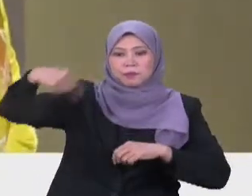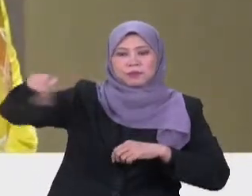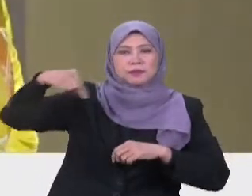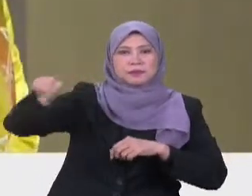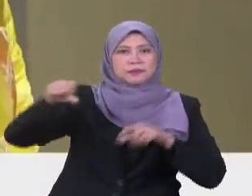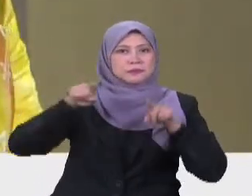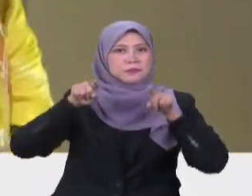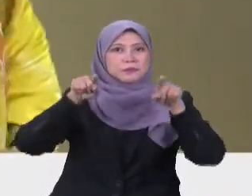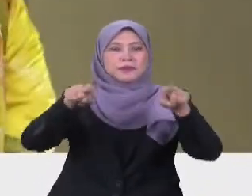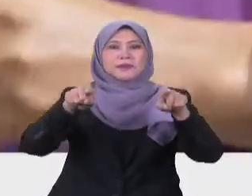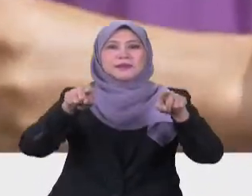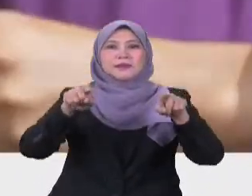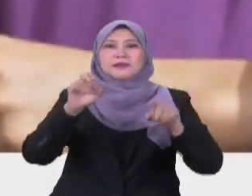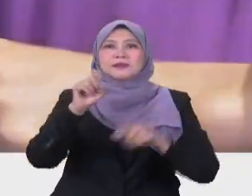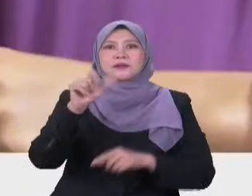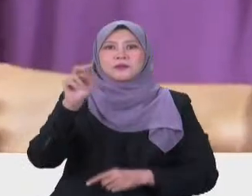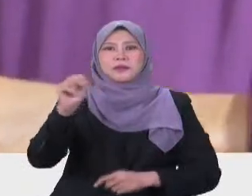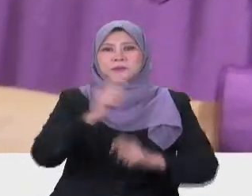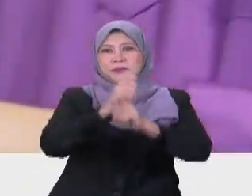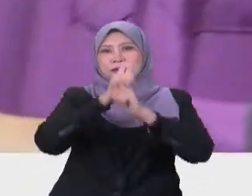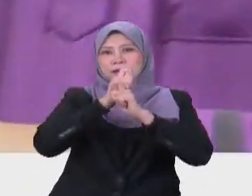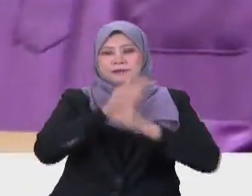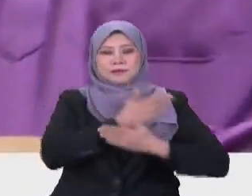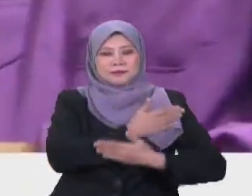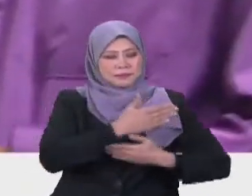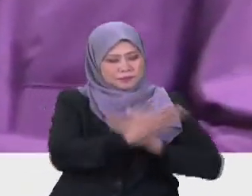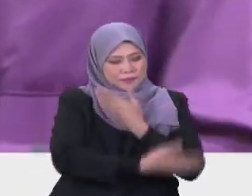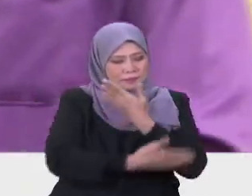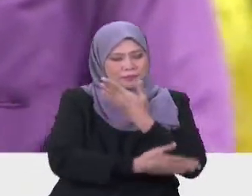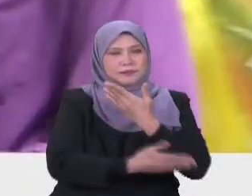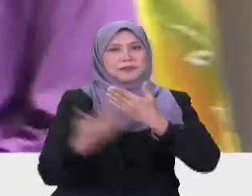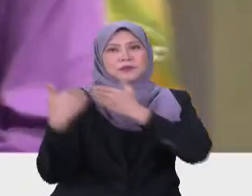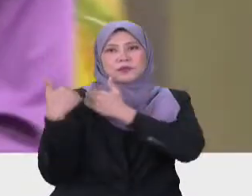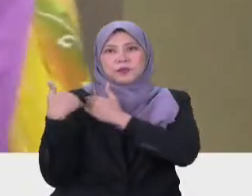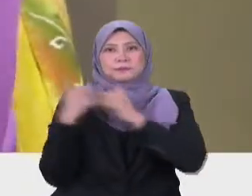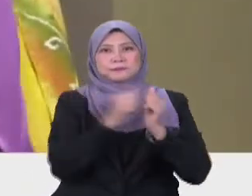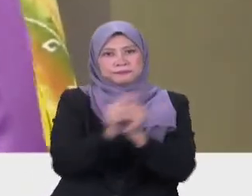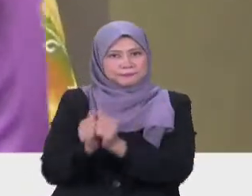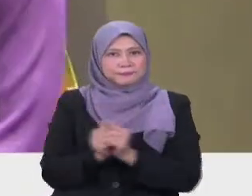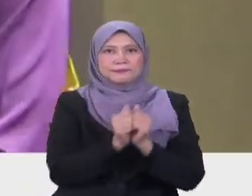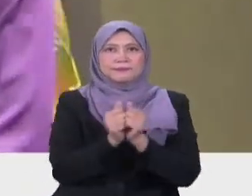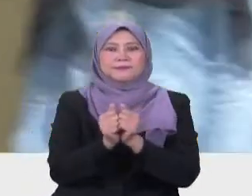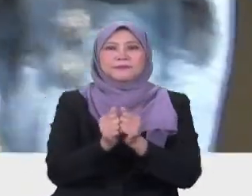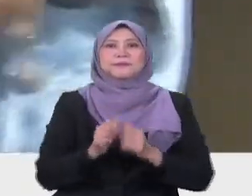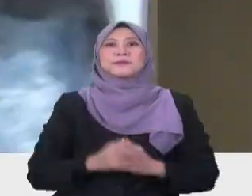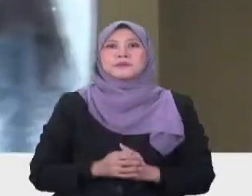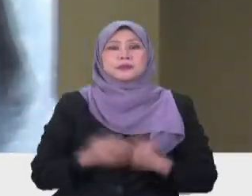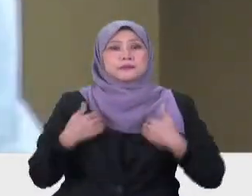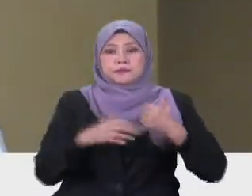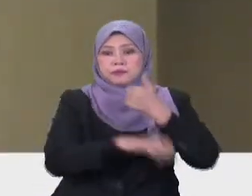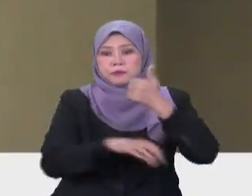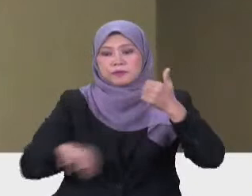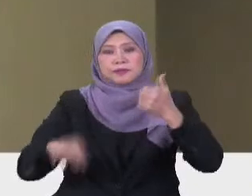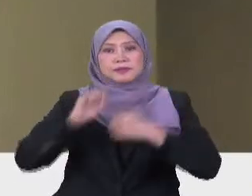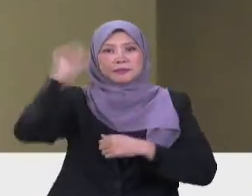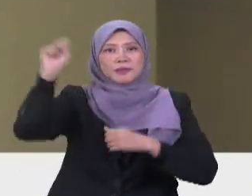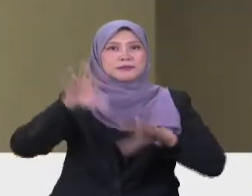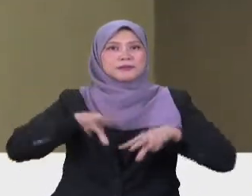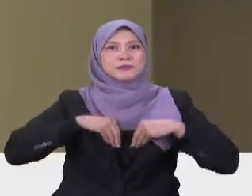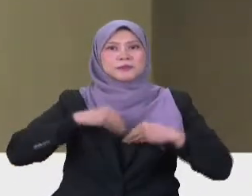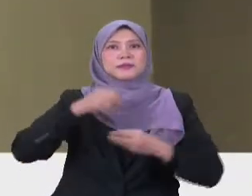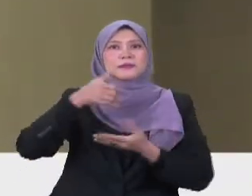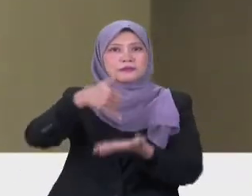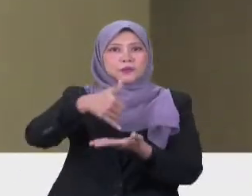Selaras logam mindef pertahanan negara tanggungjawab bersama 51 warga kerja mindef jangan sabar menerima epice